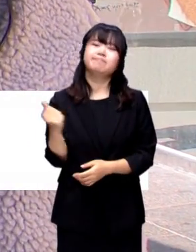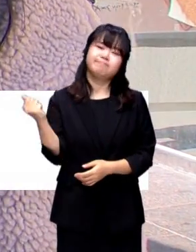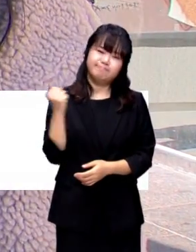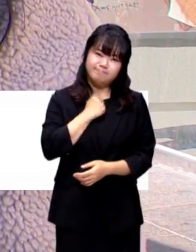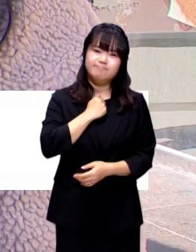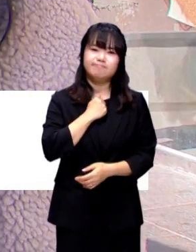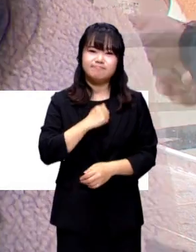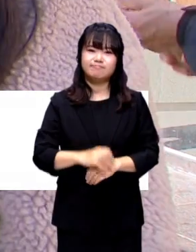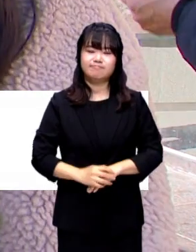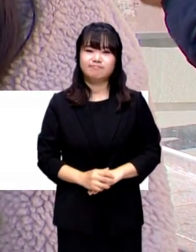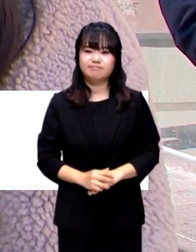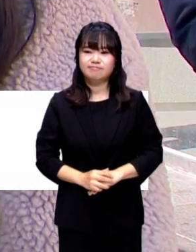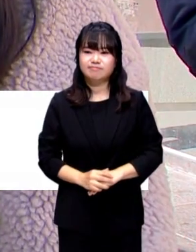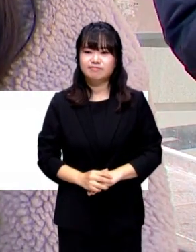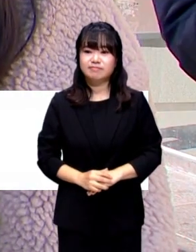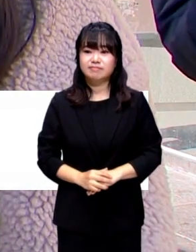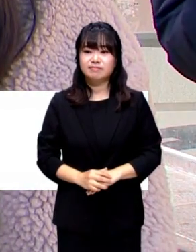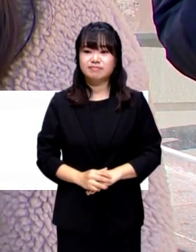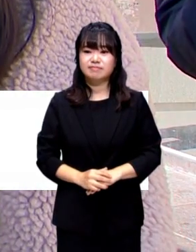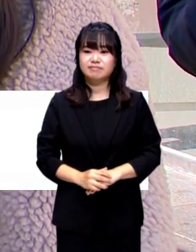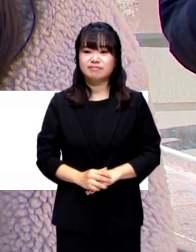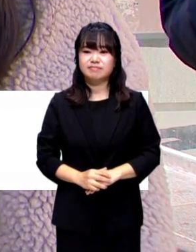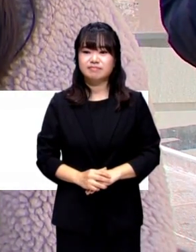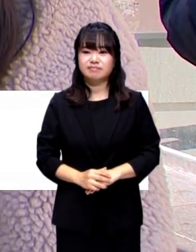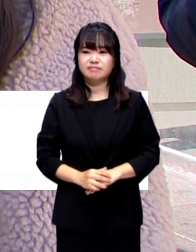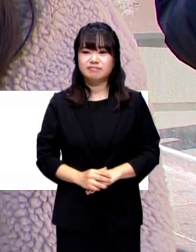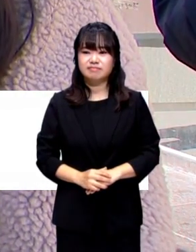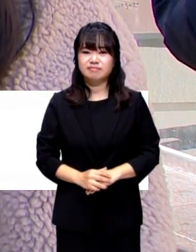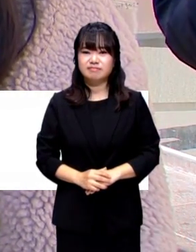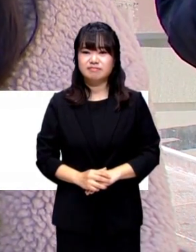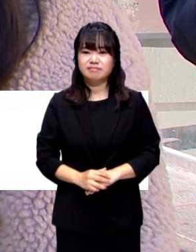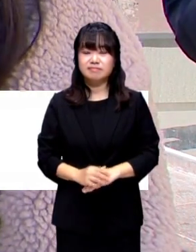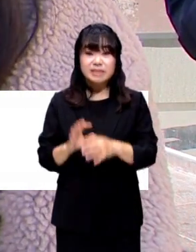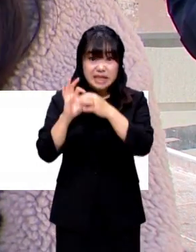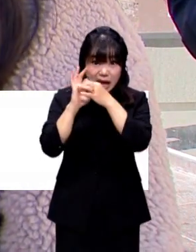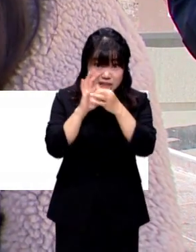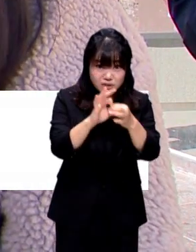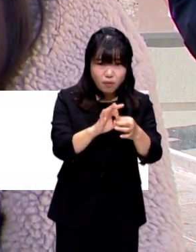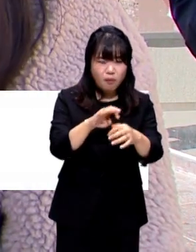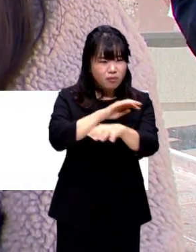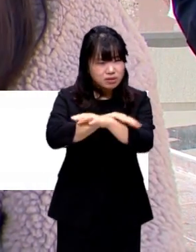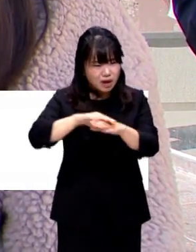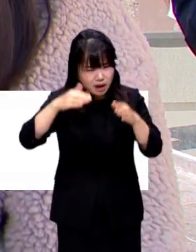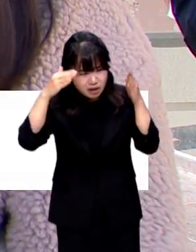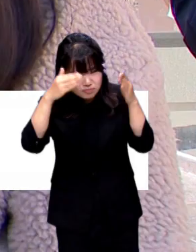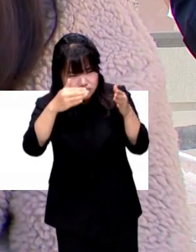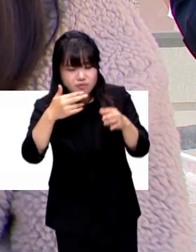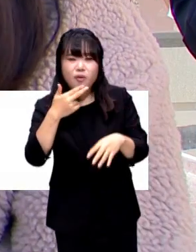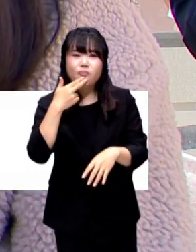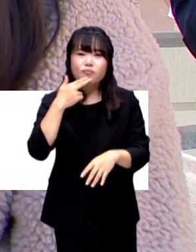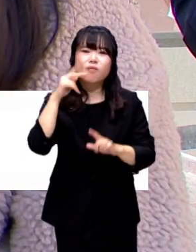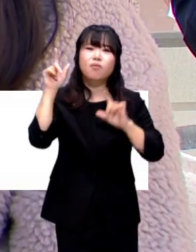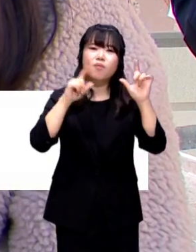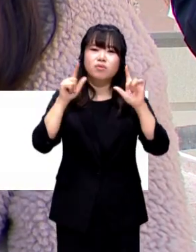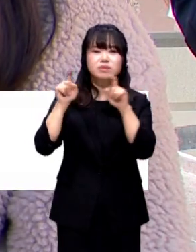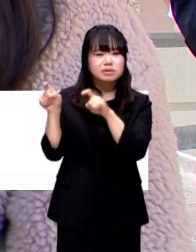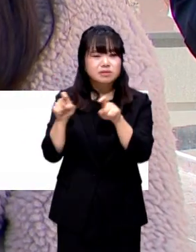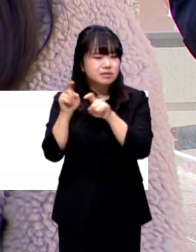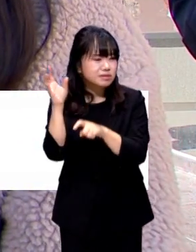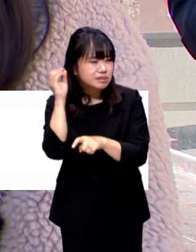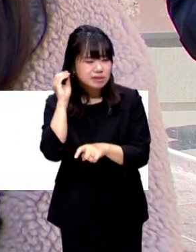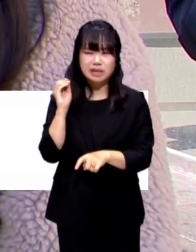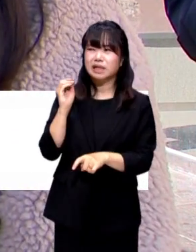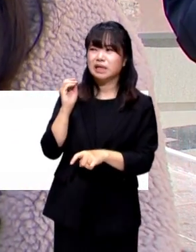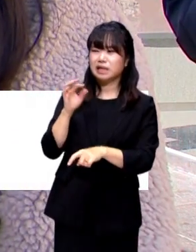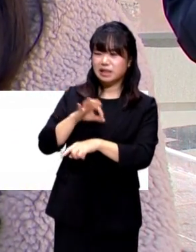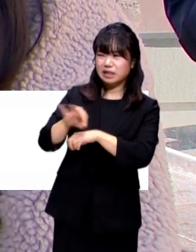답답하기도 했습니다. 계속 이제 뭔가 집중을 안 하시는 듯한 녹취록 듣는데 그런